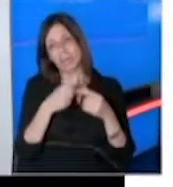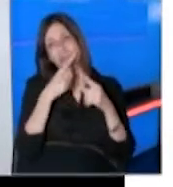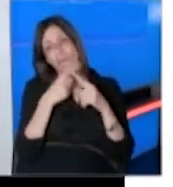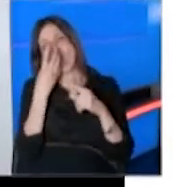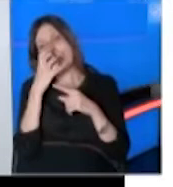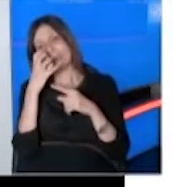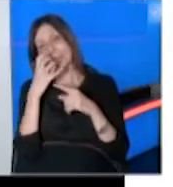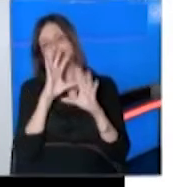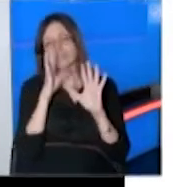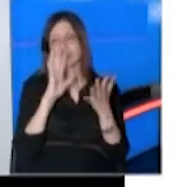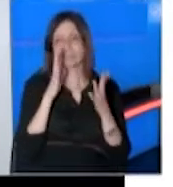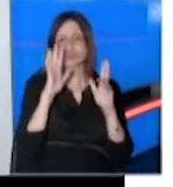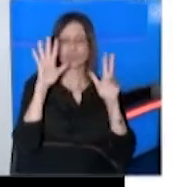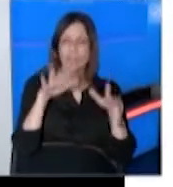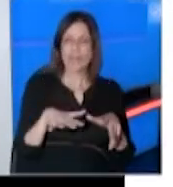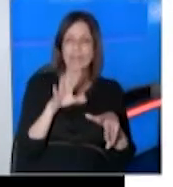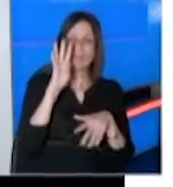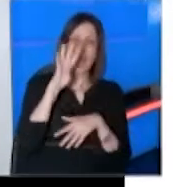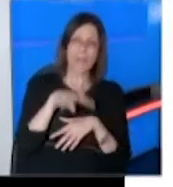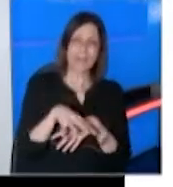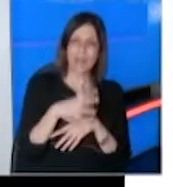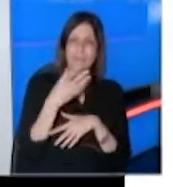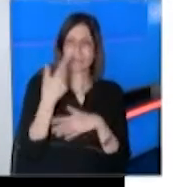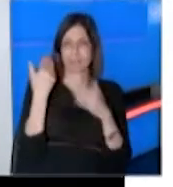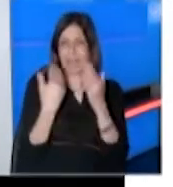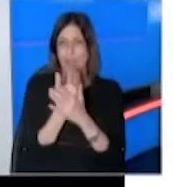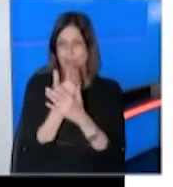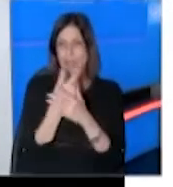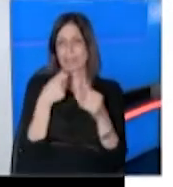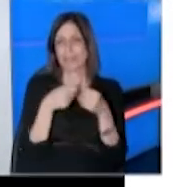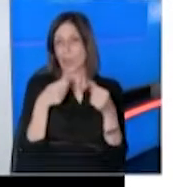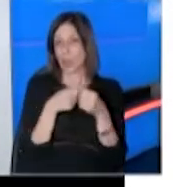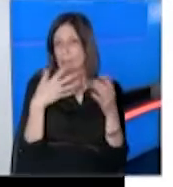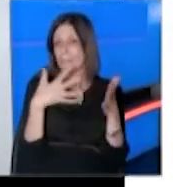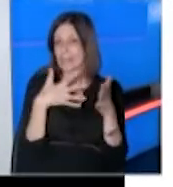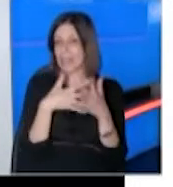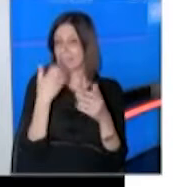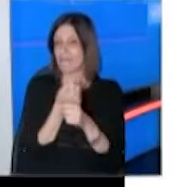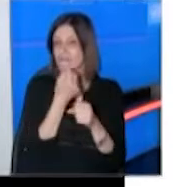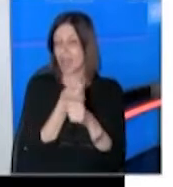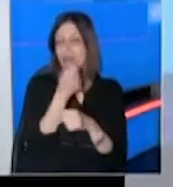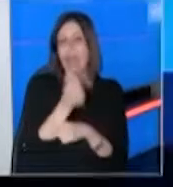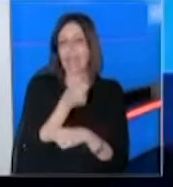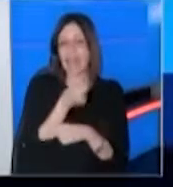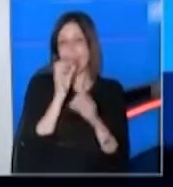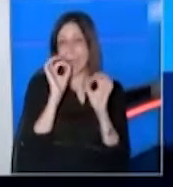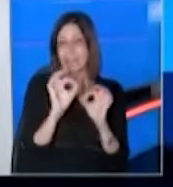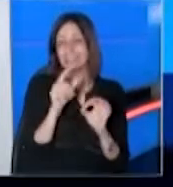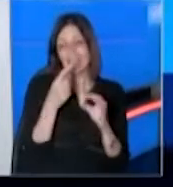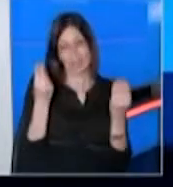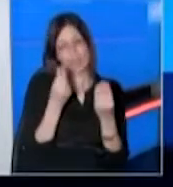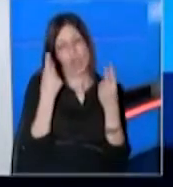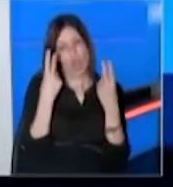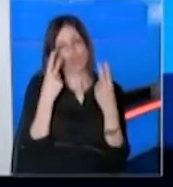יוצא 8,000, 4,000. החידוש תלוי בבדיקת הפעלה חקלאית אמיתית. זה דבר חשוב